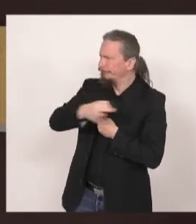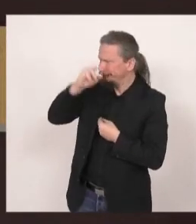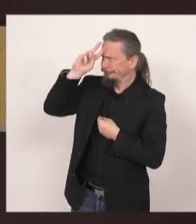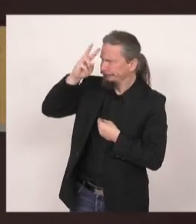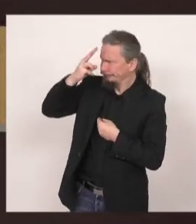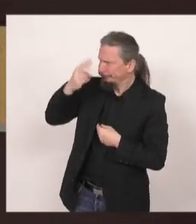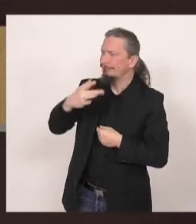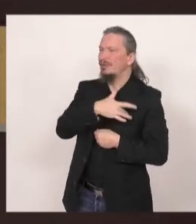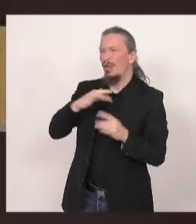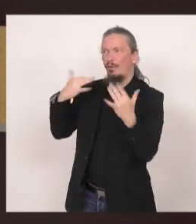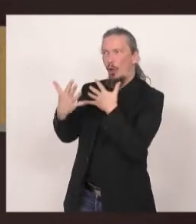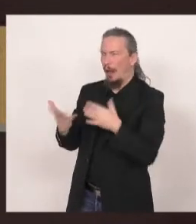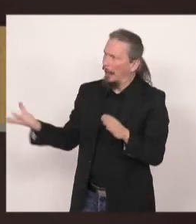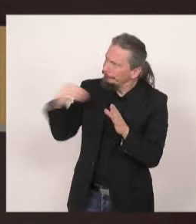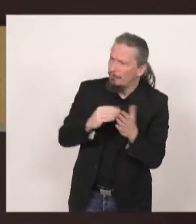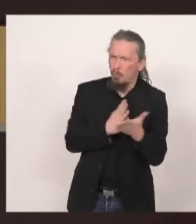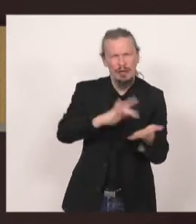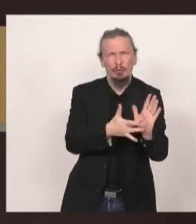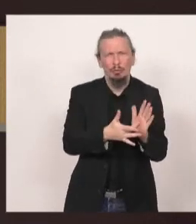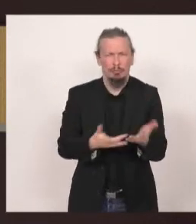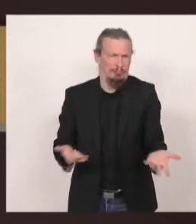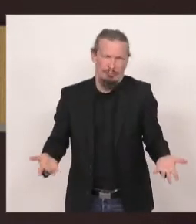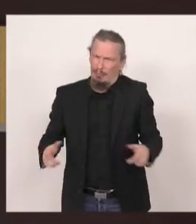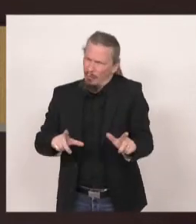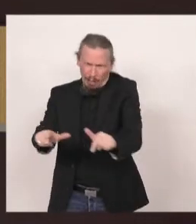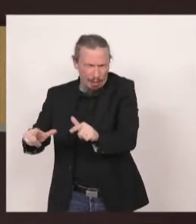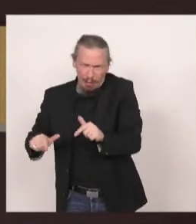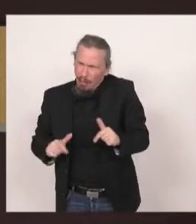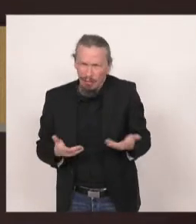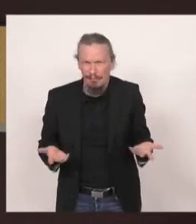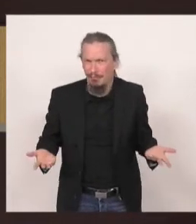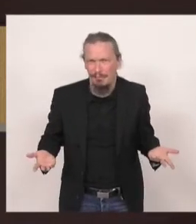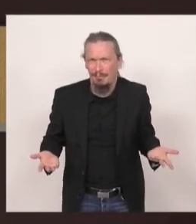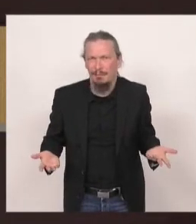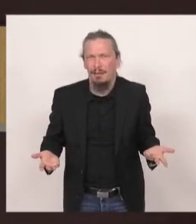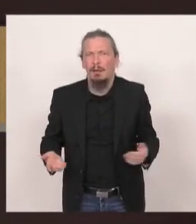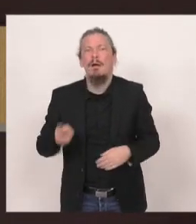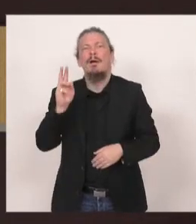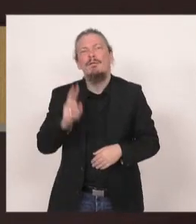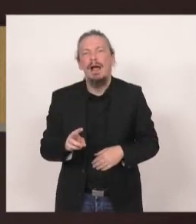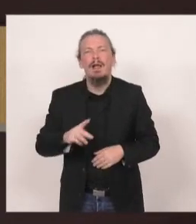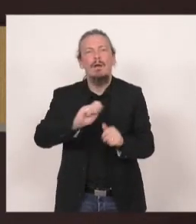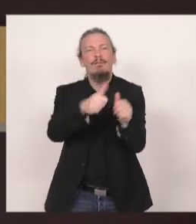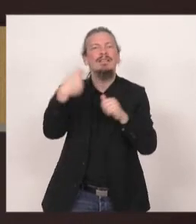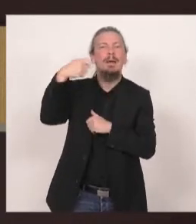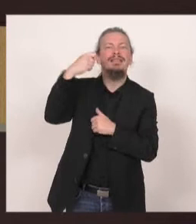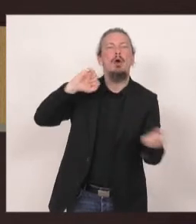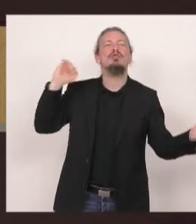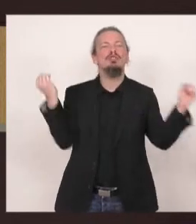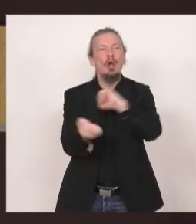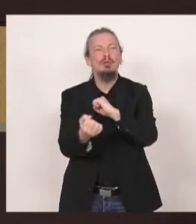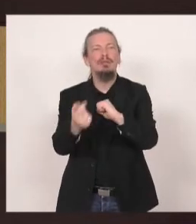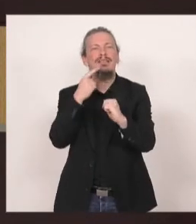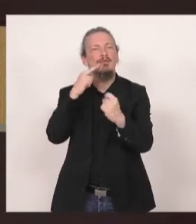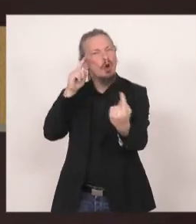Donc, la santé environnementale, elle est là, elle est au cœur. Et c'est pas parce qu'on a changé de vice-présidente qu'on aurait changé d'ambition